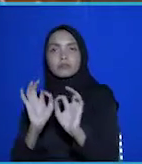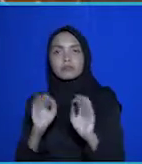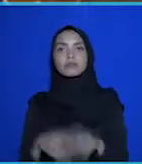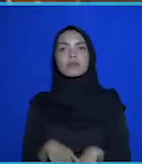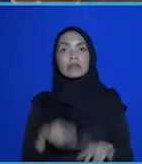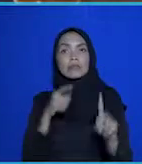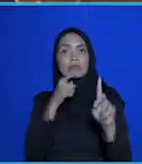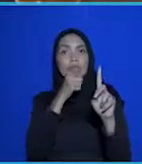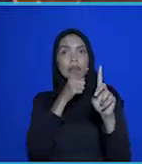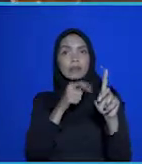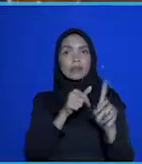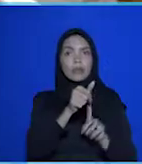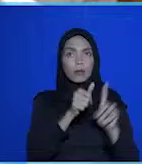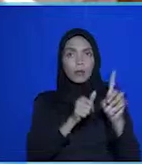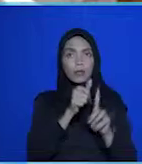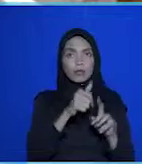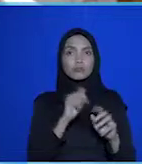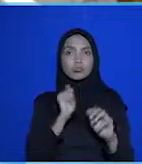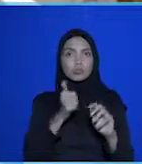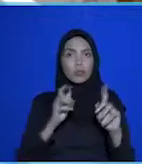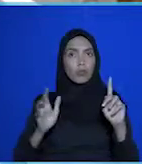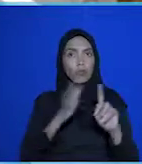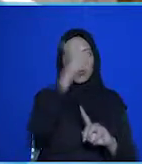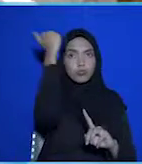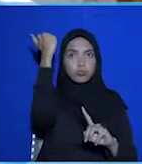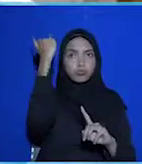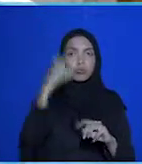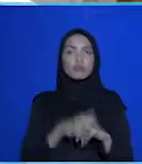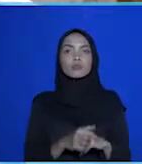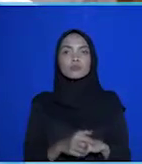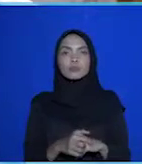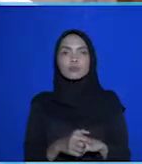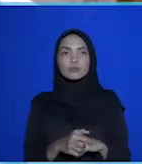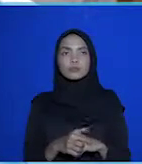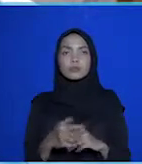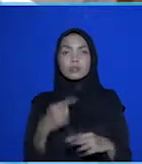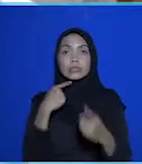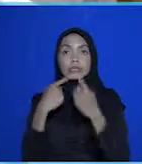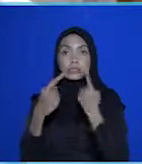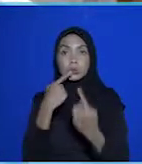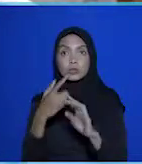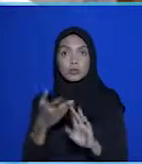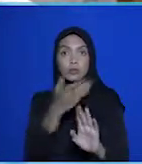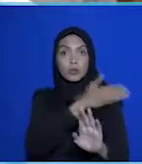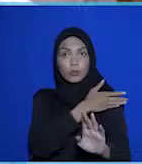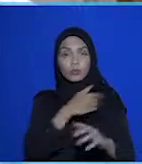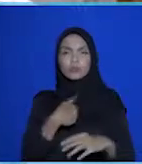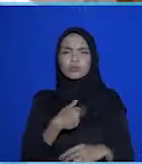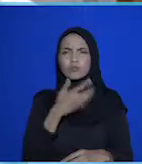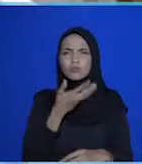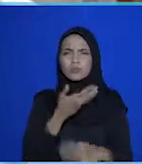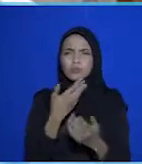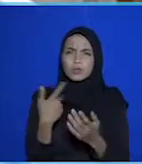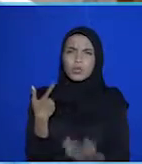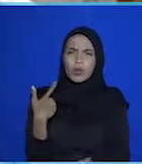15. Jadi insya Allah target 16 bakal tercapai. Dan mengawali diskusi ini,